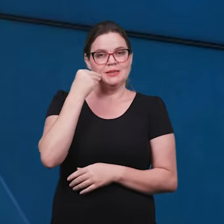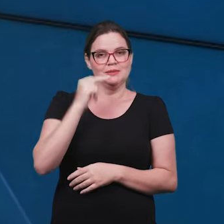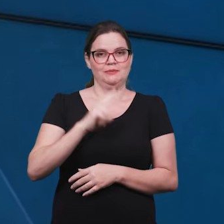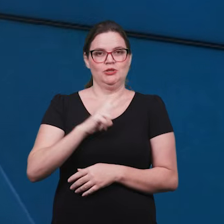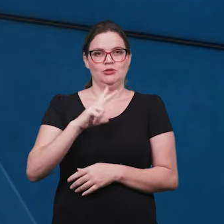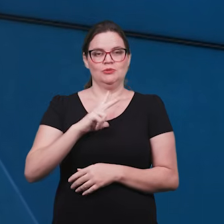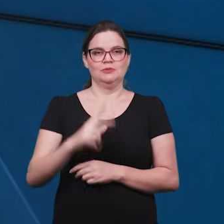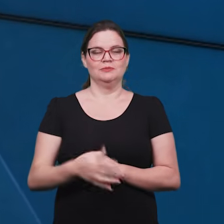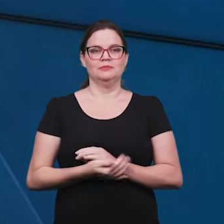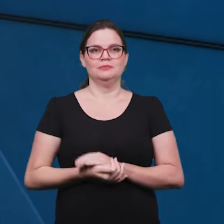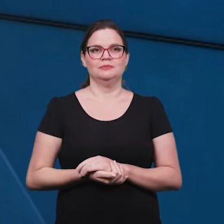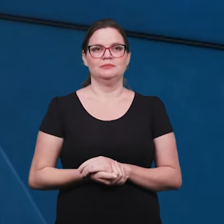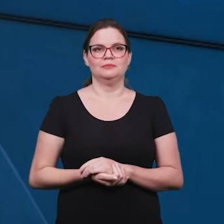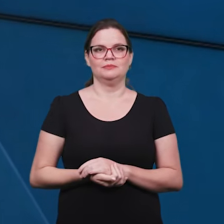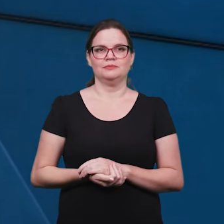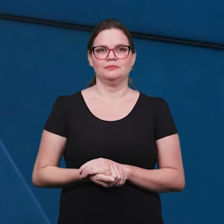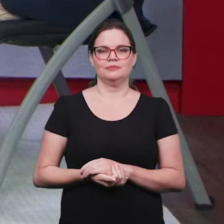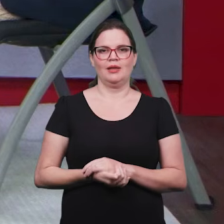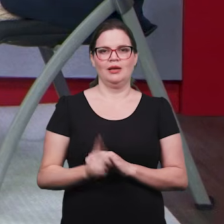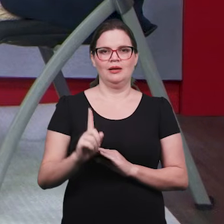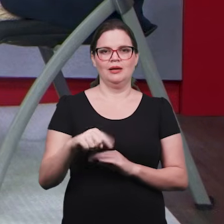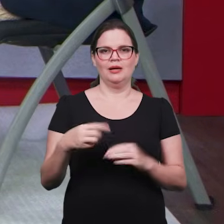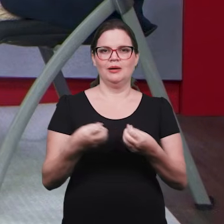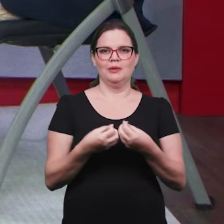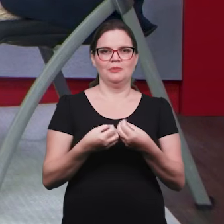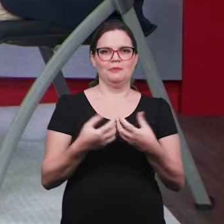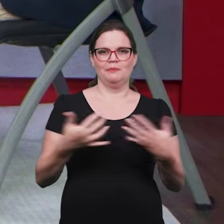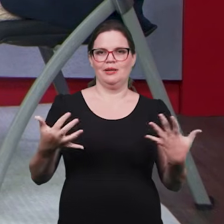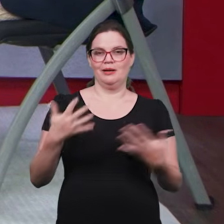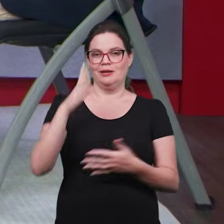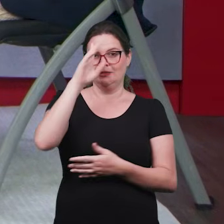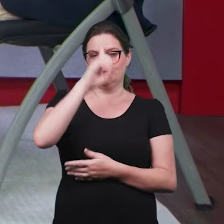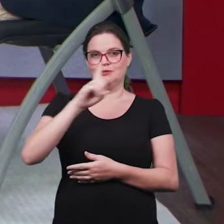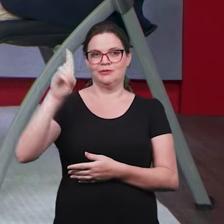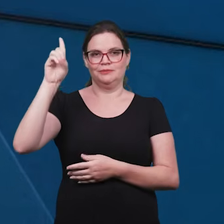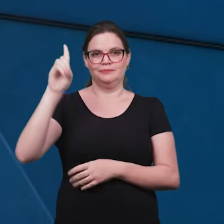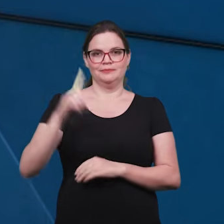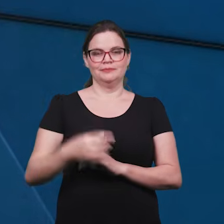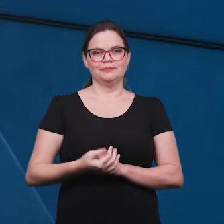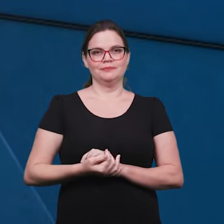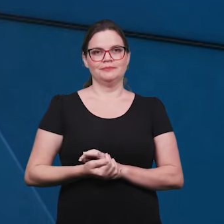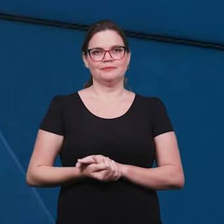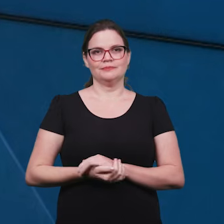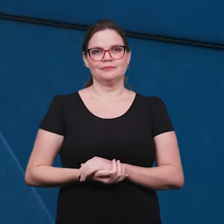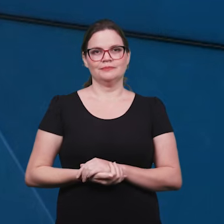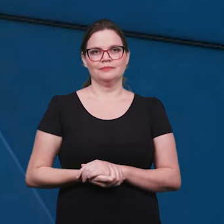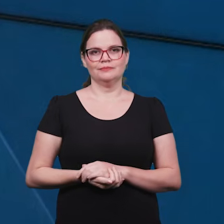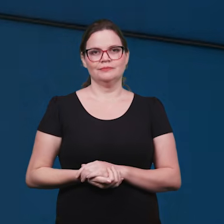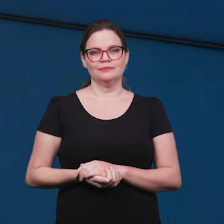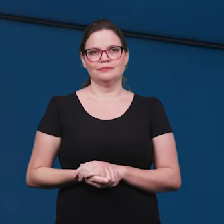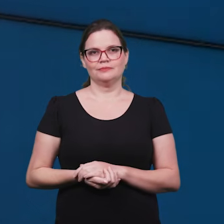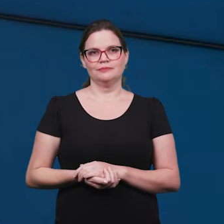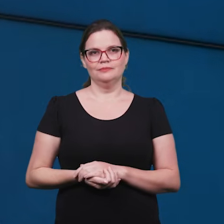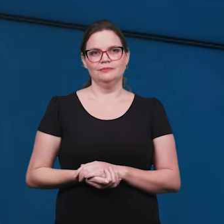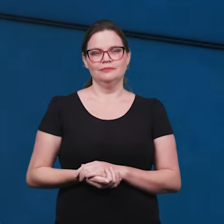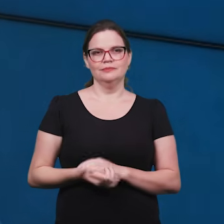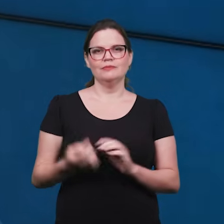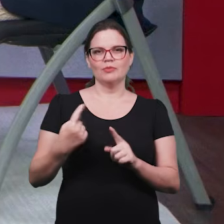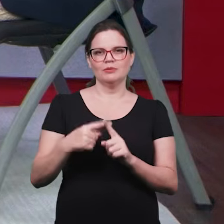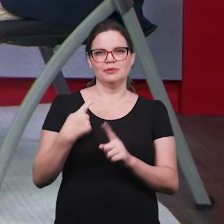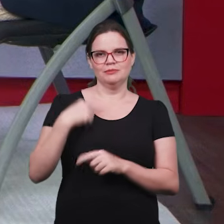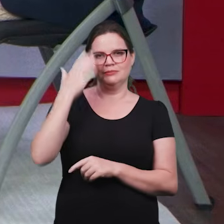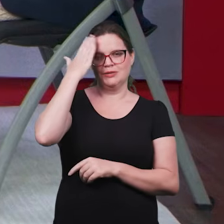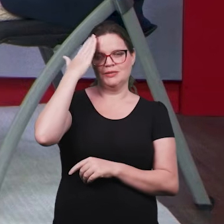pessoalmente, это было чудес, foi um milagre do Senhor. потому что я знаю, что люди верят